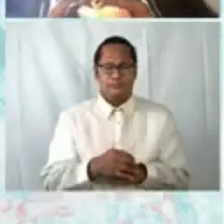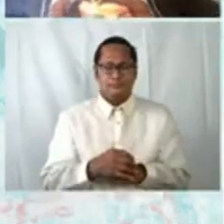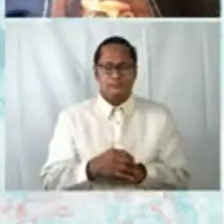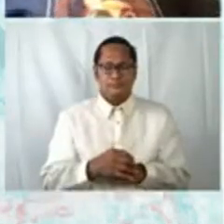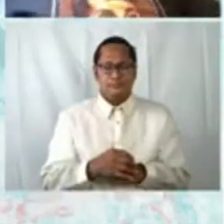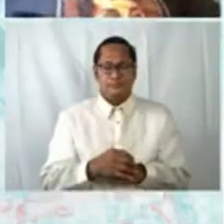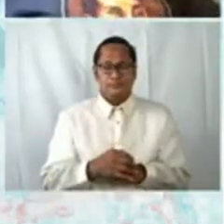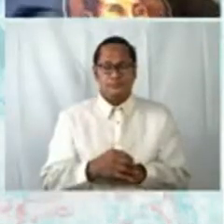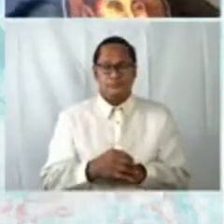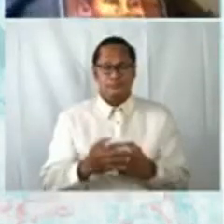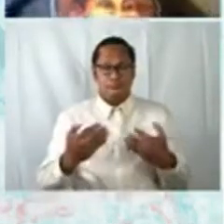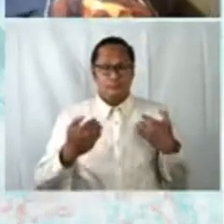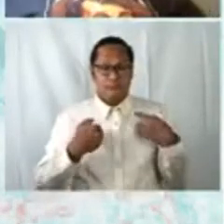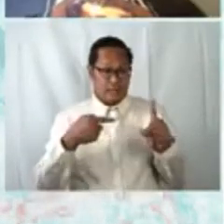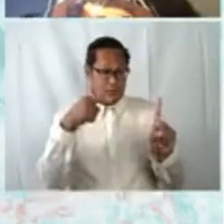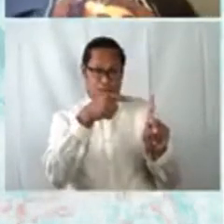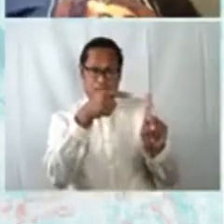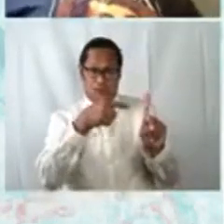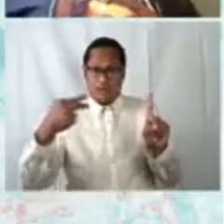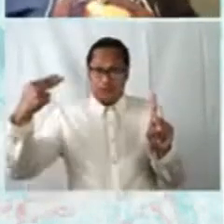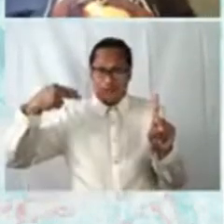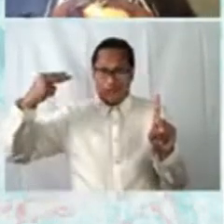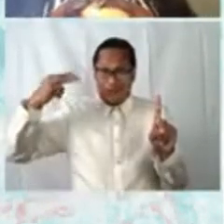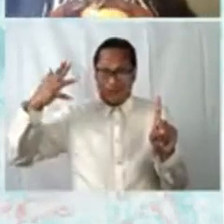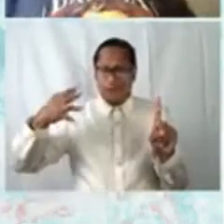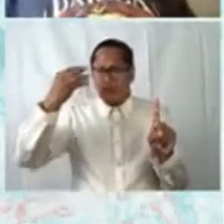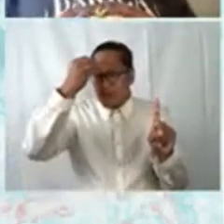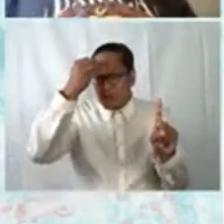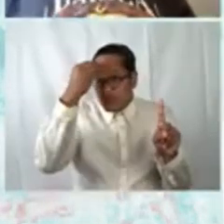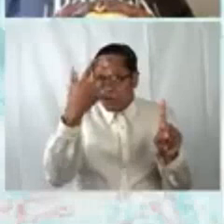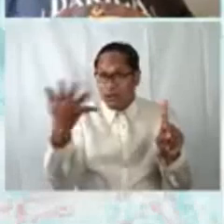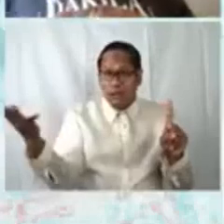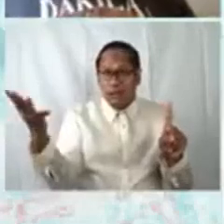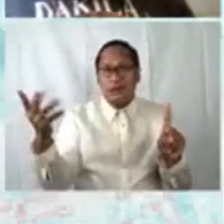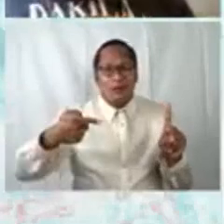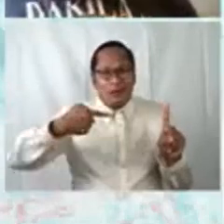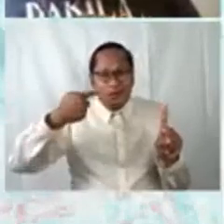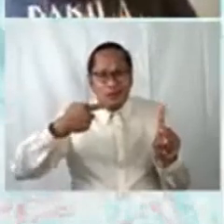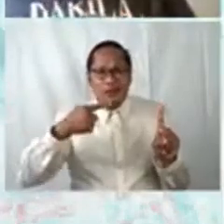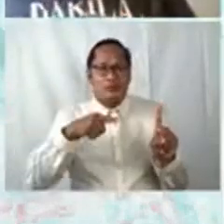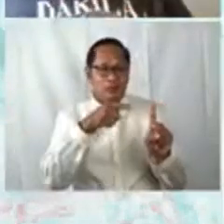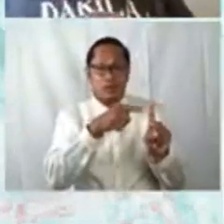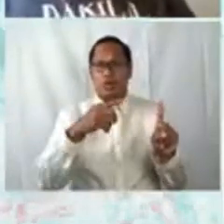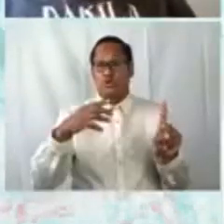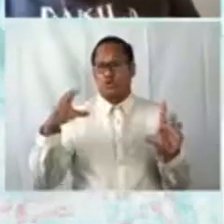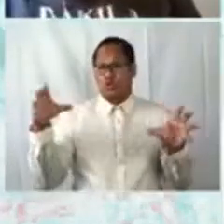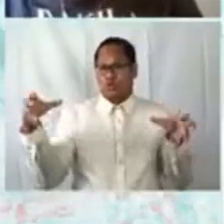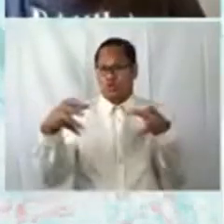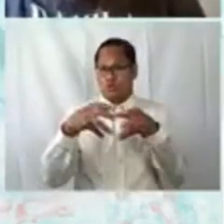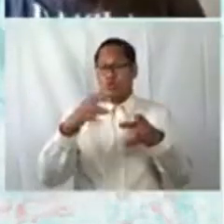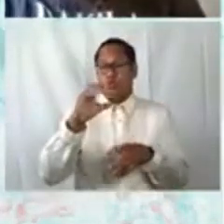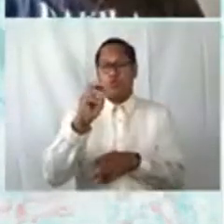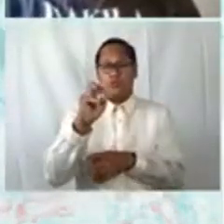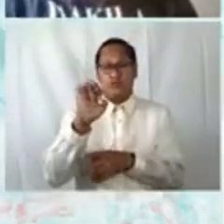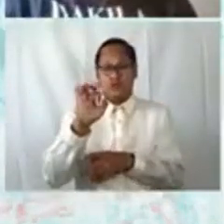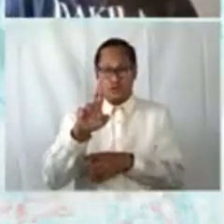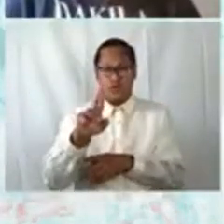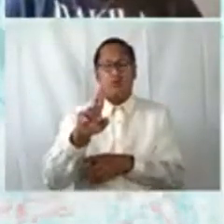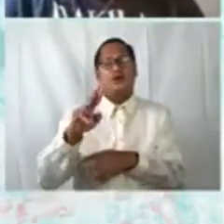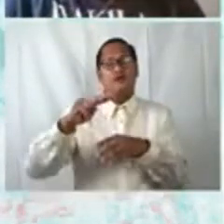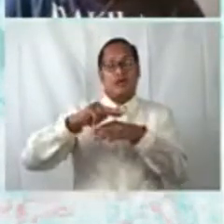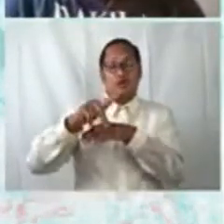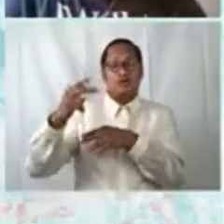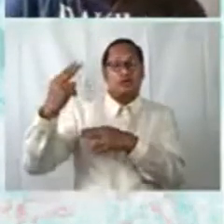May isang historiador na nagsasabi, at siya po ay ang commissioner ng National Historical Commission of the Philippines ngayon,